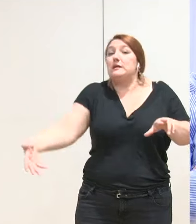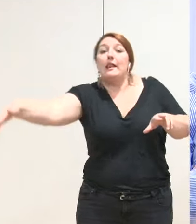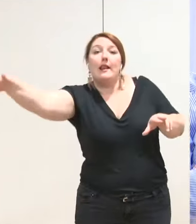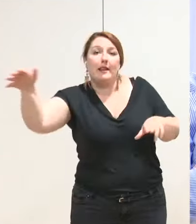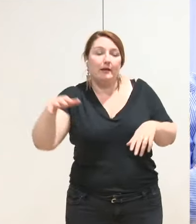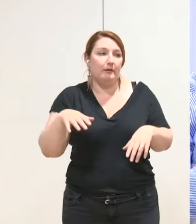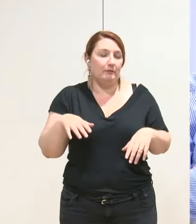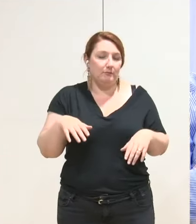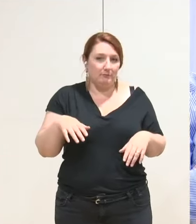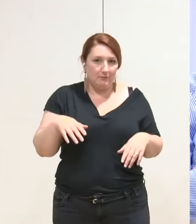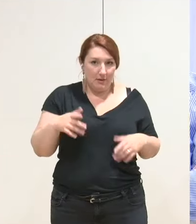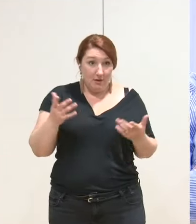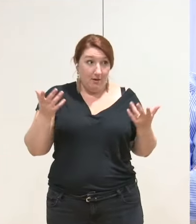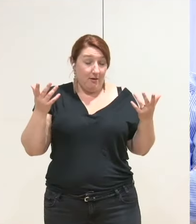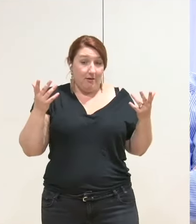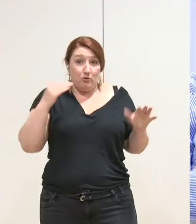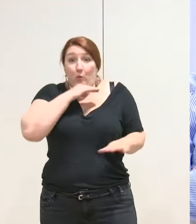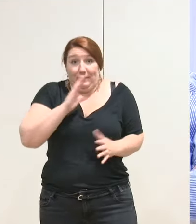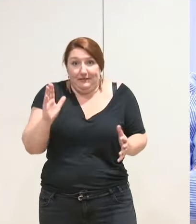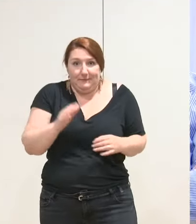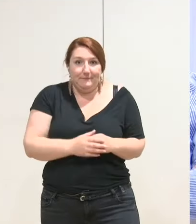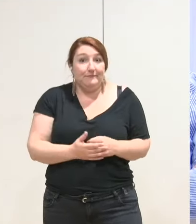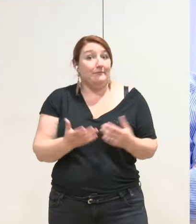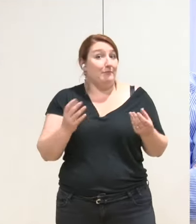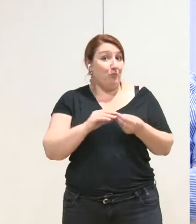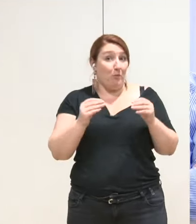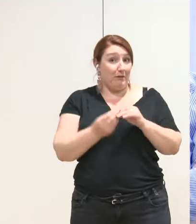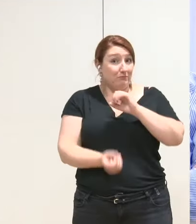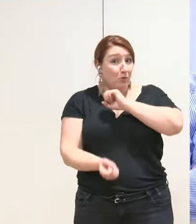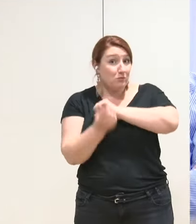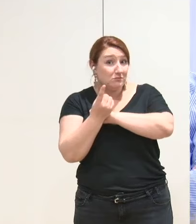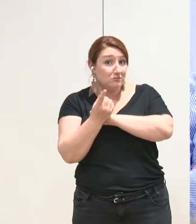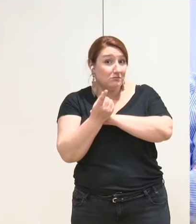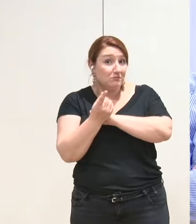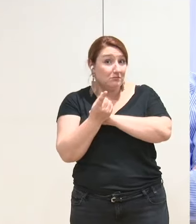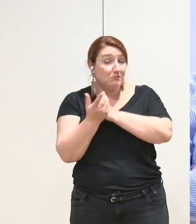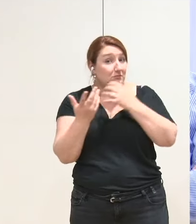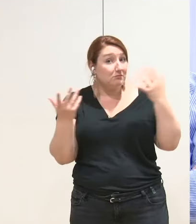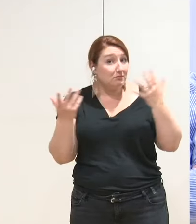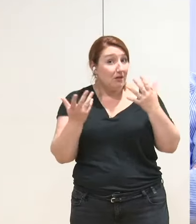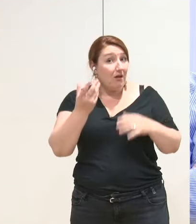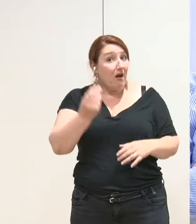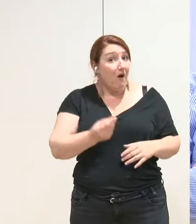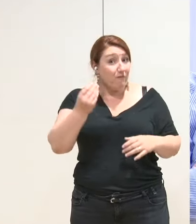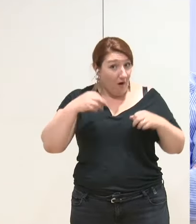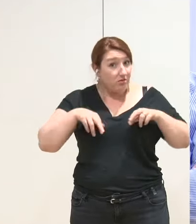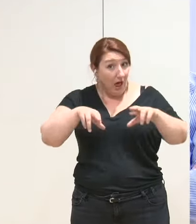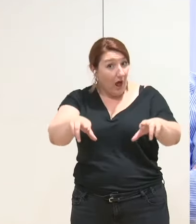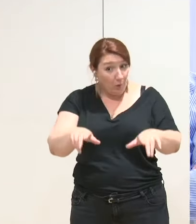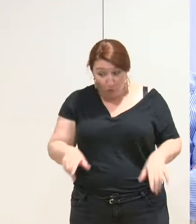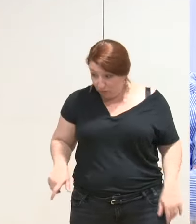conséquence c'est qu'il y a des enfants de primaire qui sont restés sur le trottoir seul sans